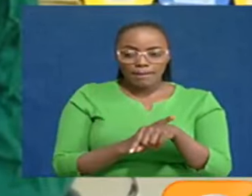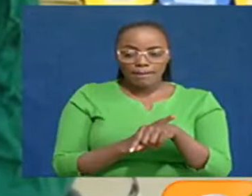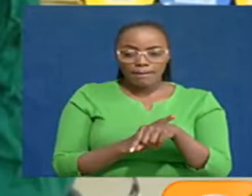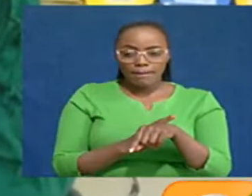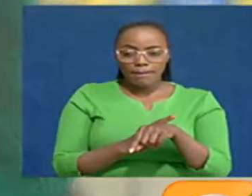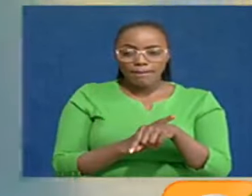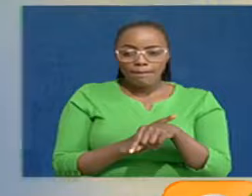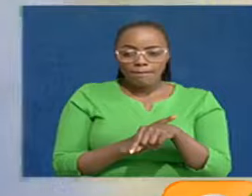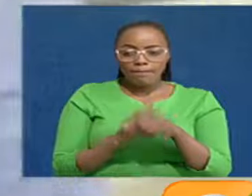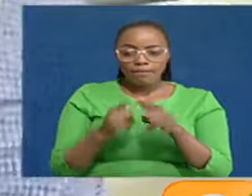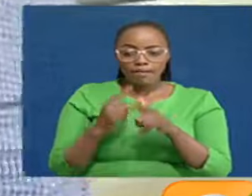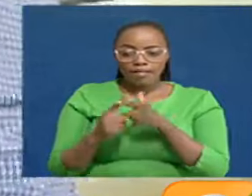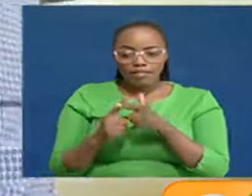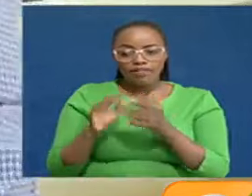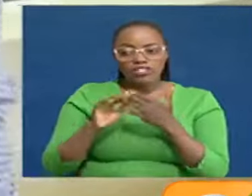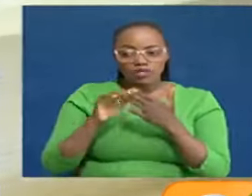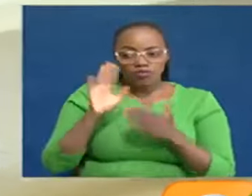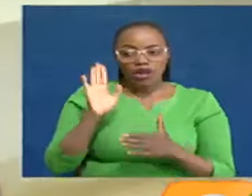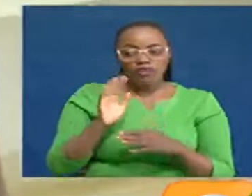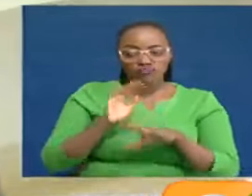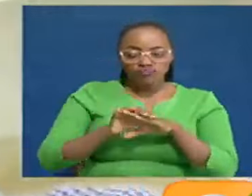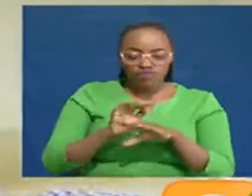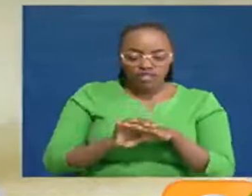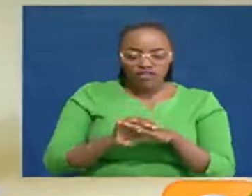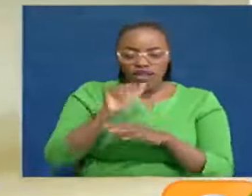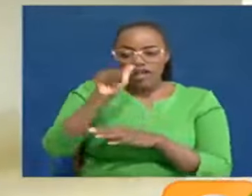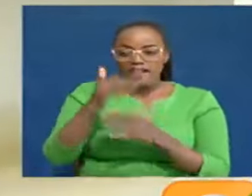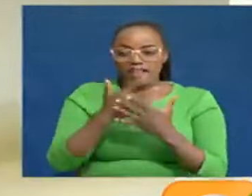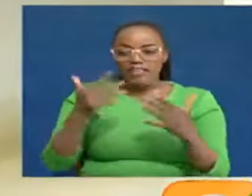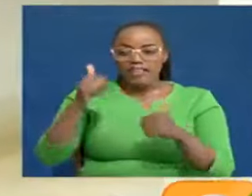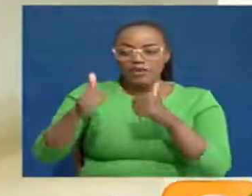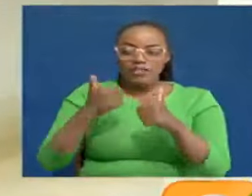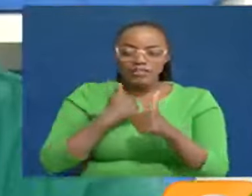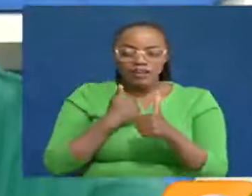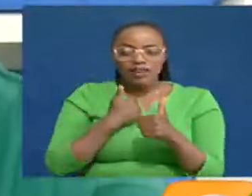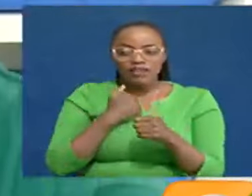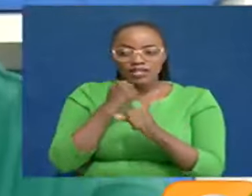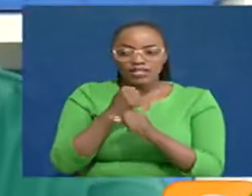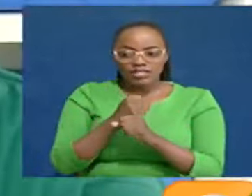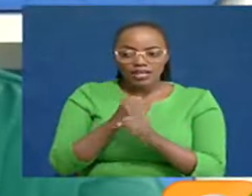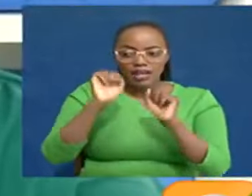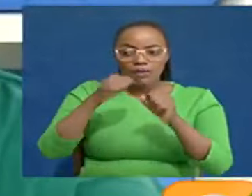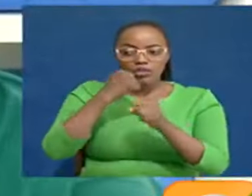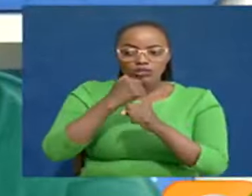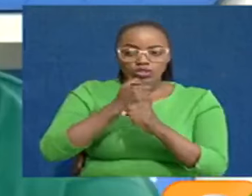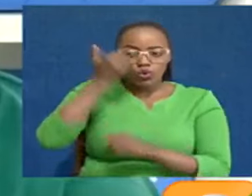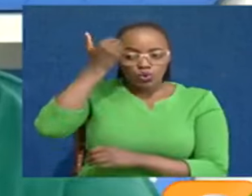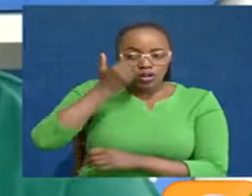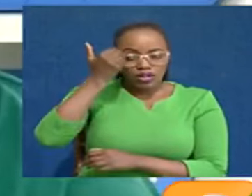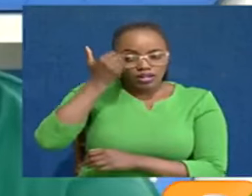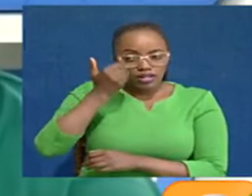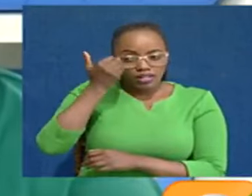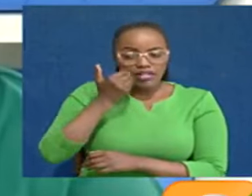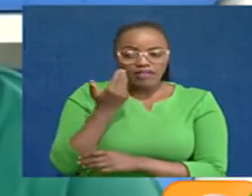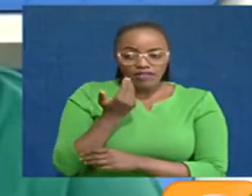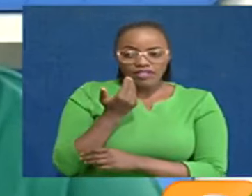na kupata matokeo mazuri zaidi. Kitu kingine ambacho najivunia ni kwamba naweza fanya operation ya Bug in the